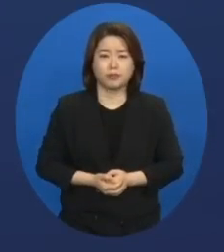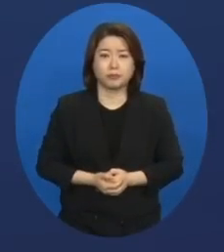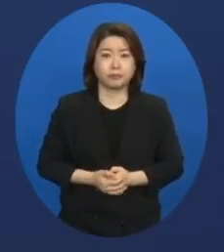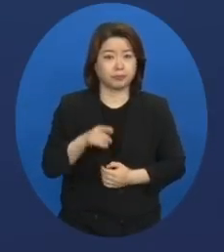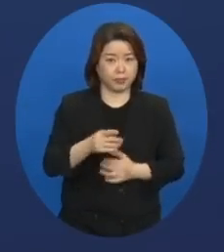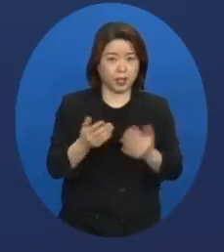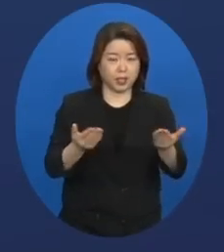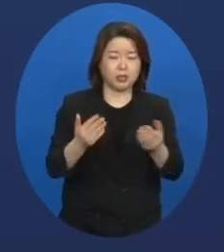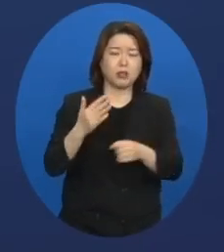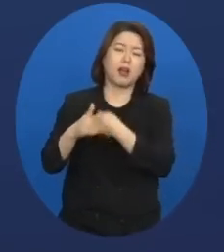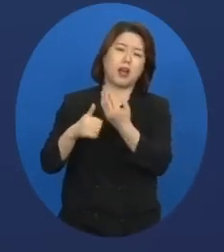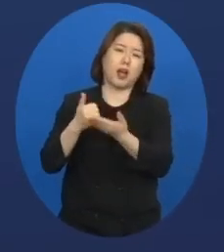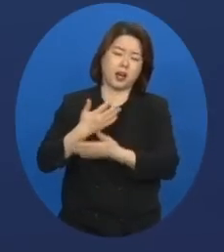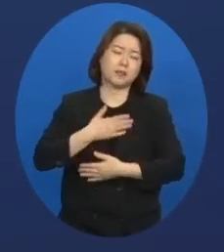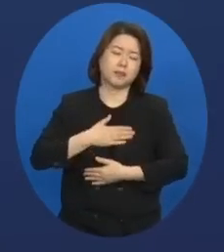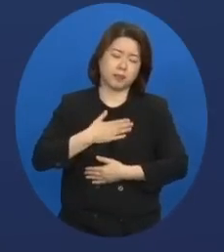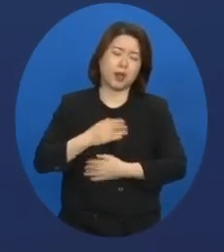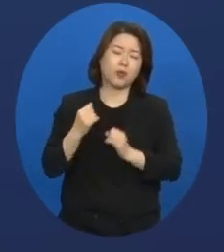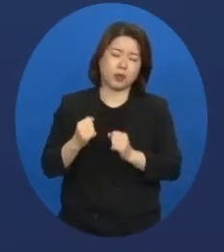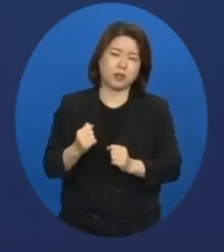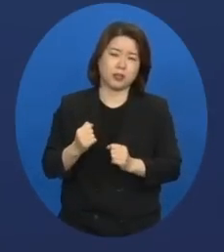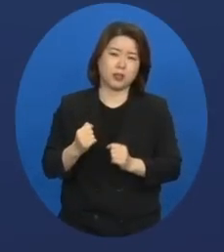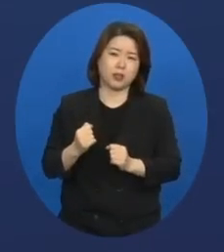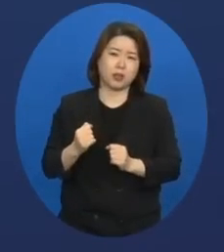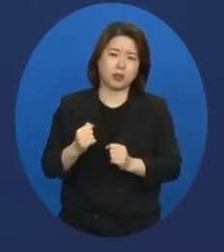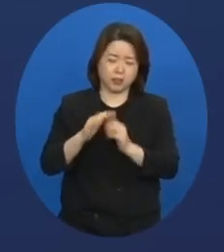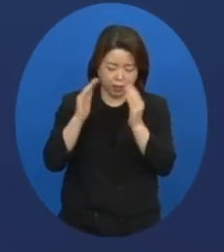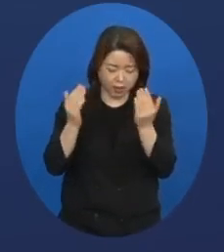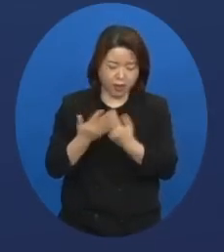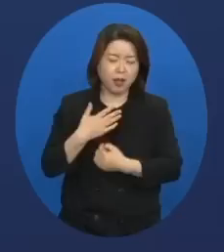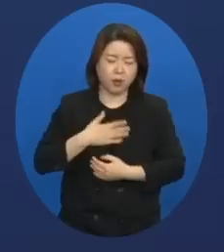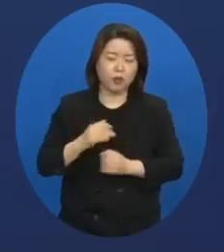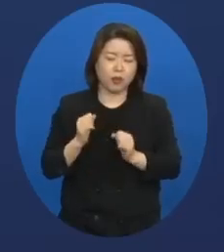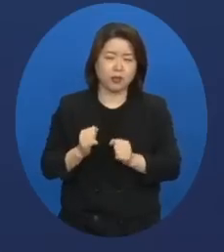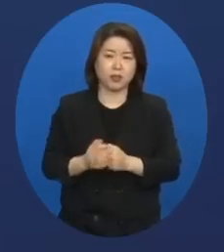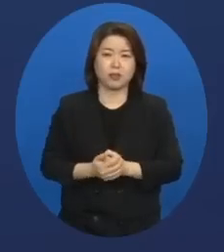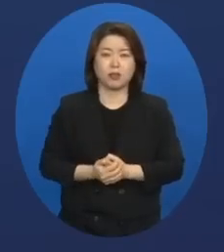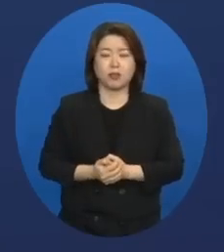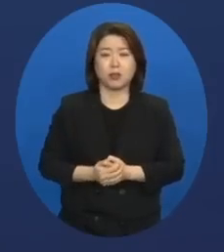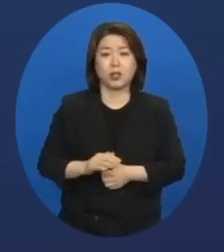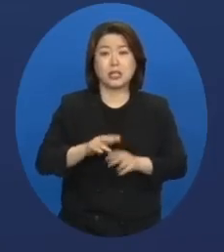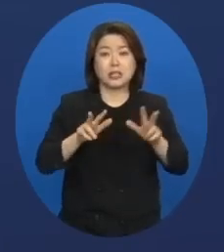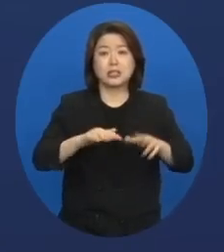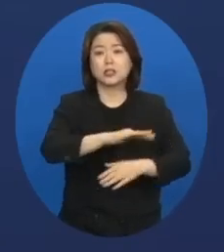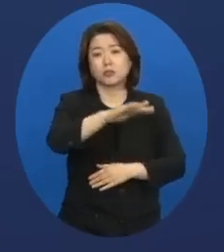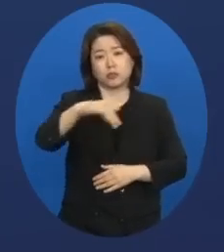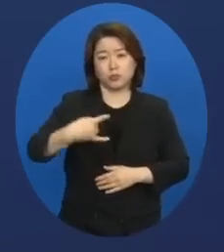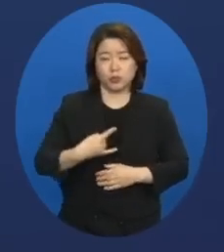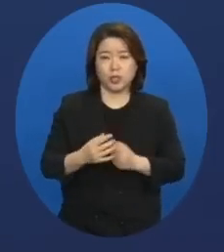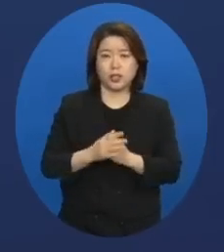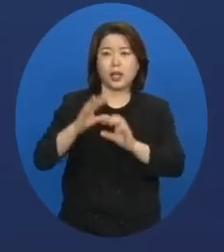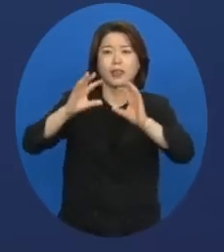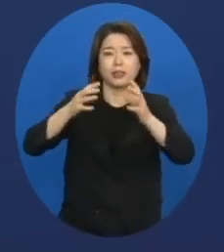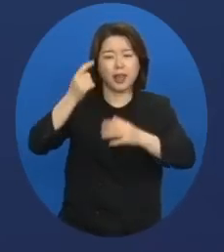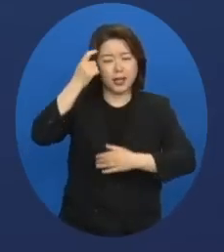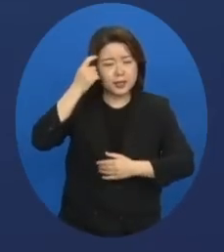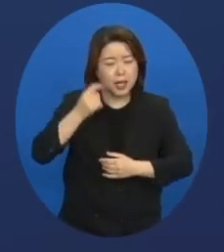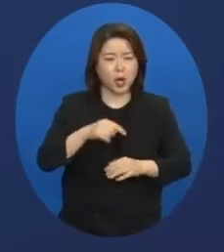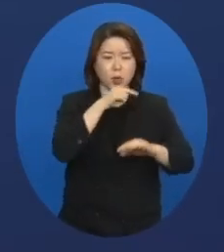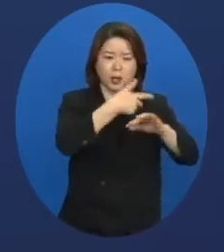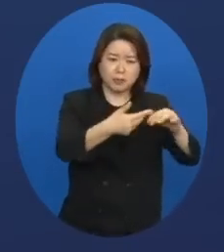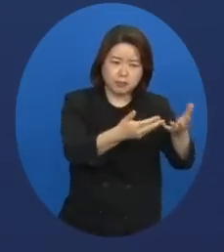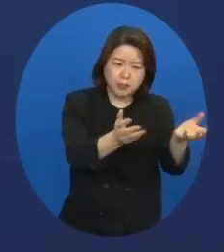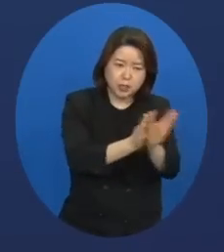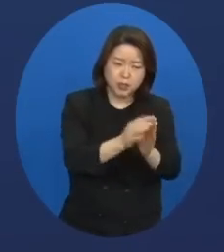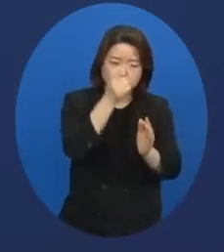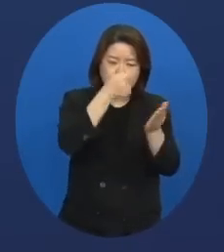이 일을 하나님도 아십니다. 왜 모르시겠습니까? 지금 우리에게 나라를 생각하고 민족을